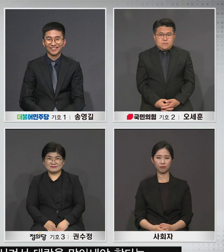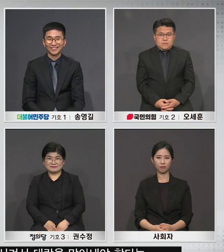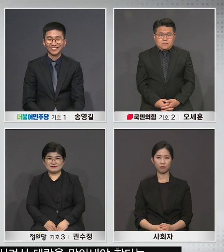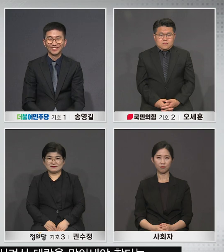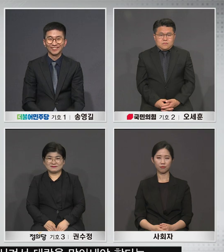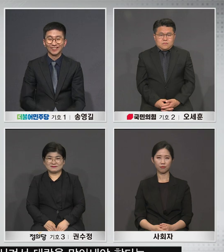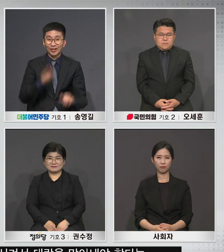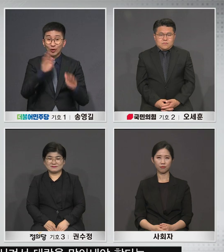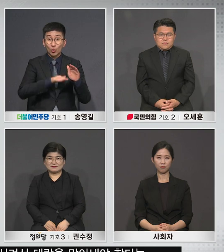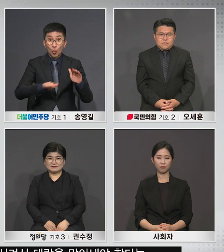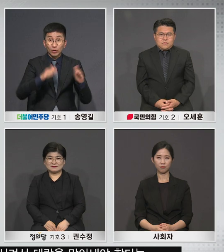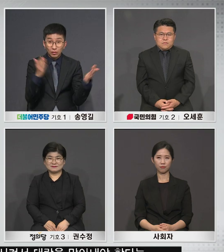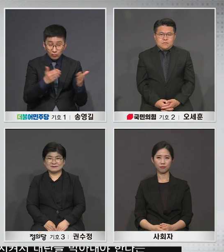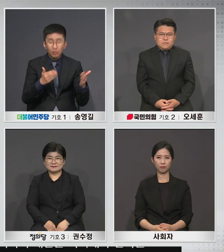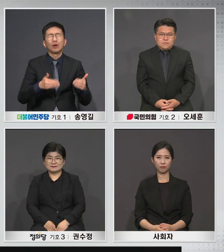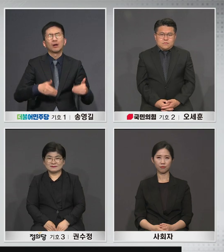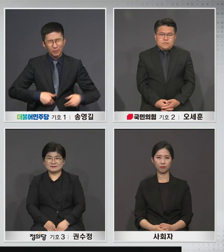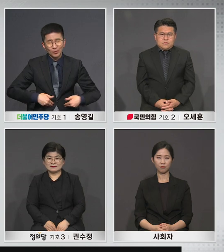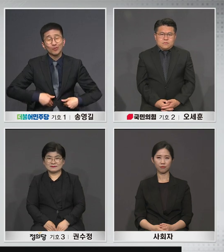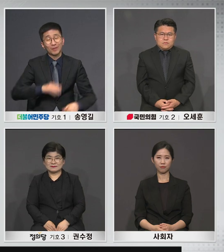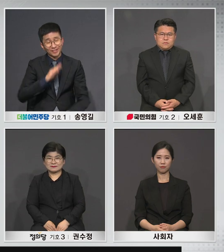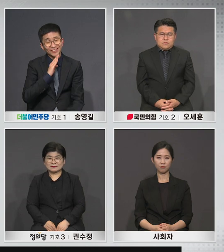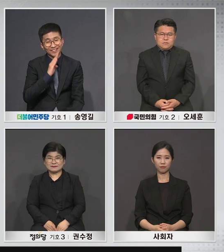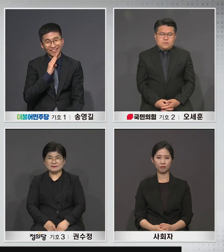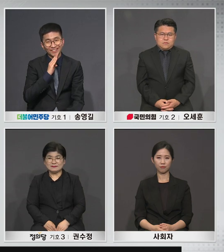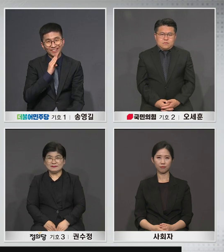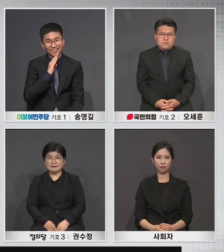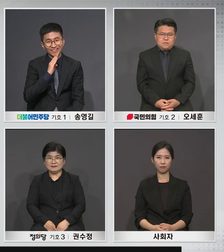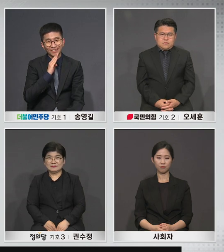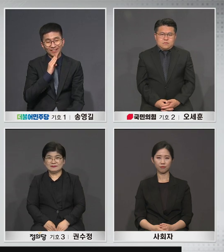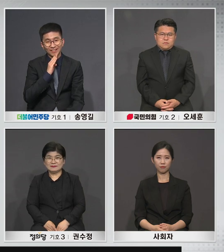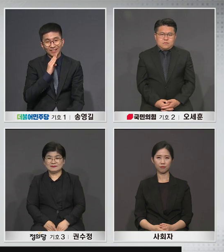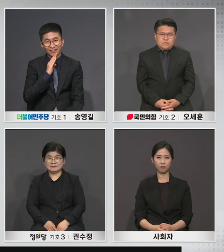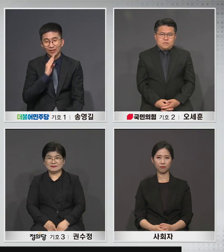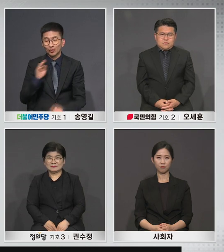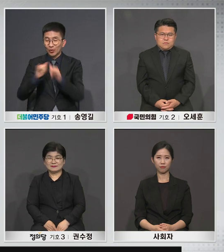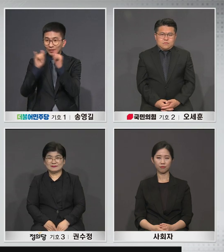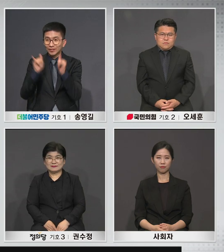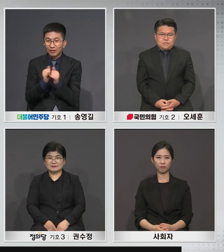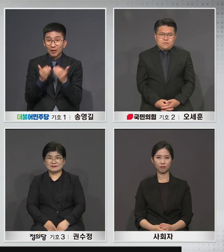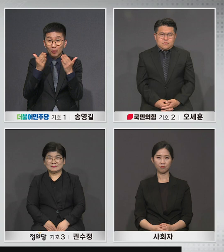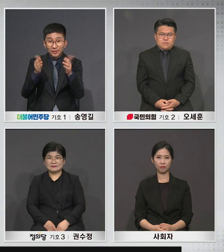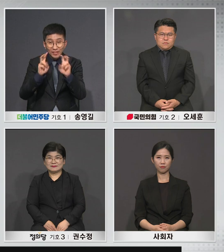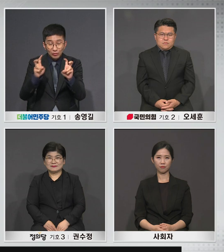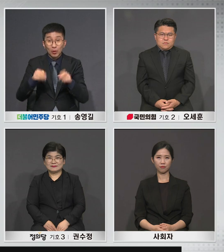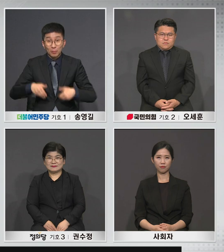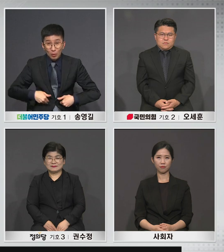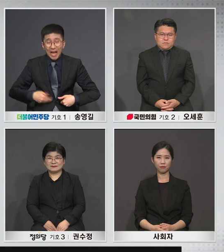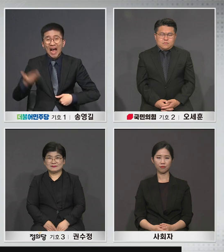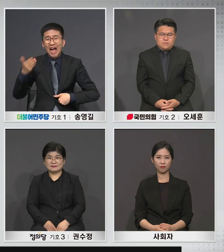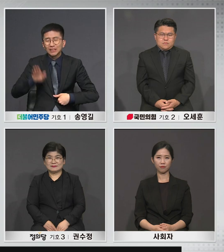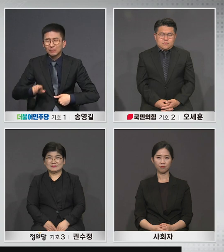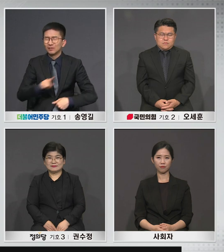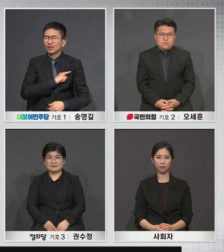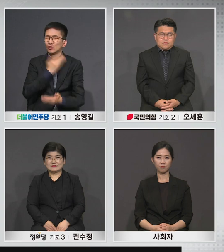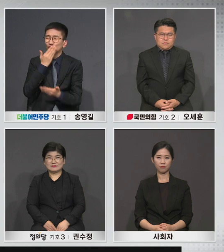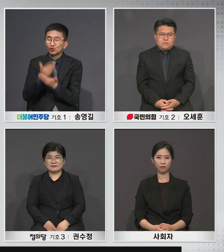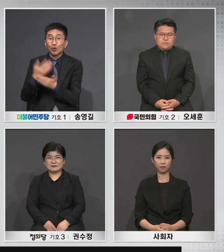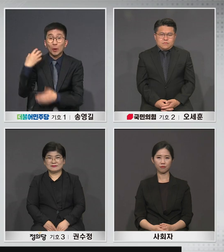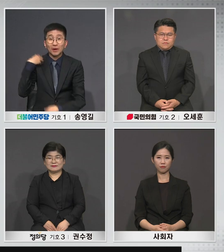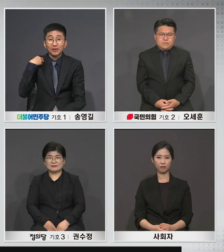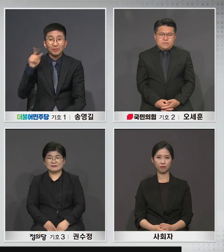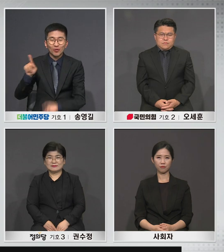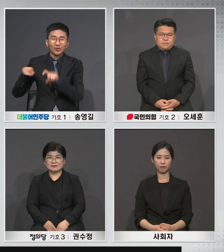공공일자리가 필요하고 그리고 중간에 사회적 일자리가 필요하고 메인은 민간 일자리가 한다 이 말씀을 드리고 그래서